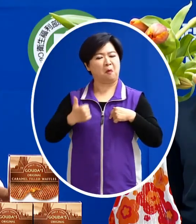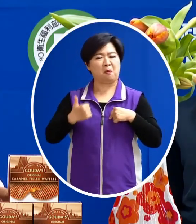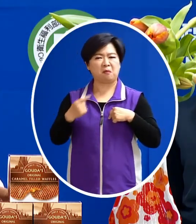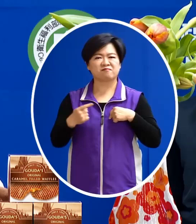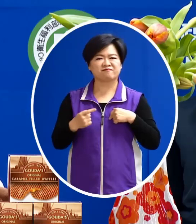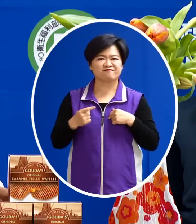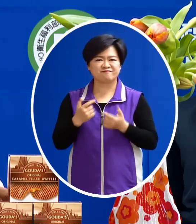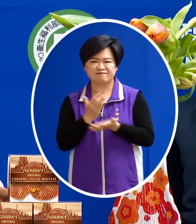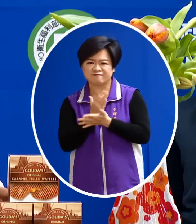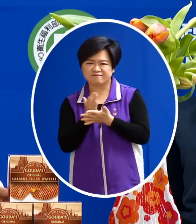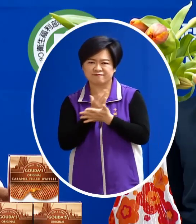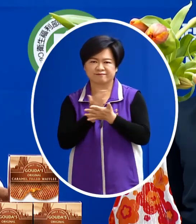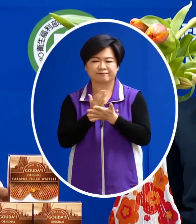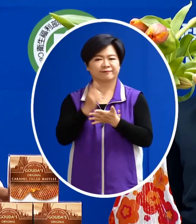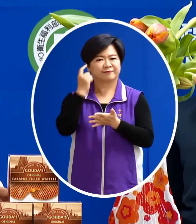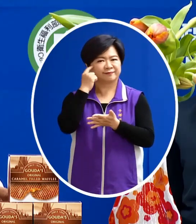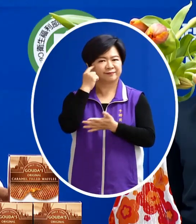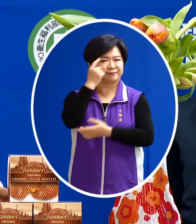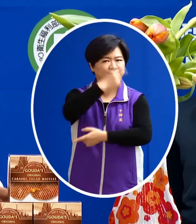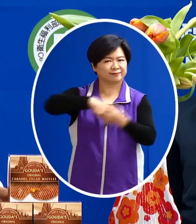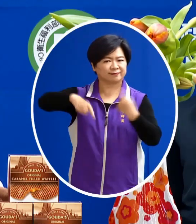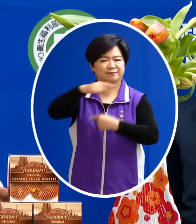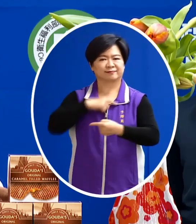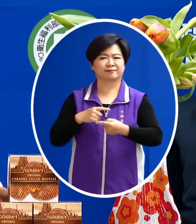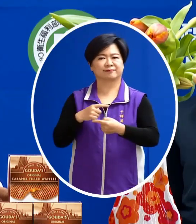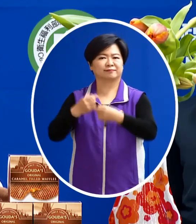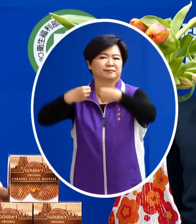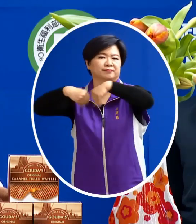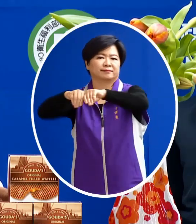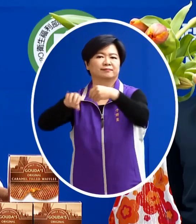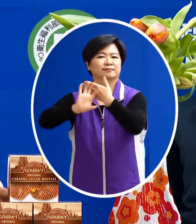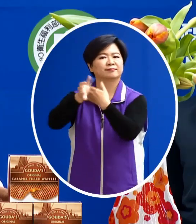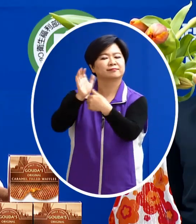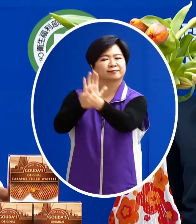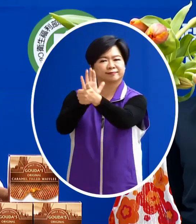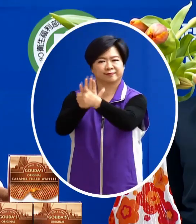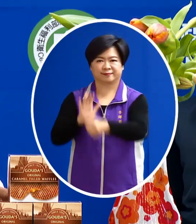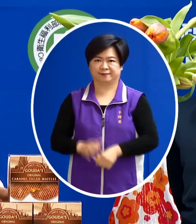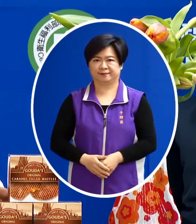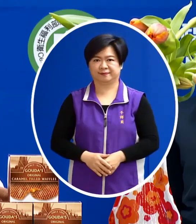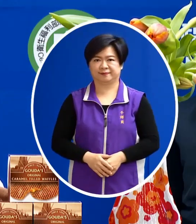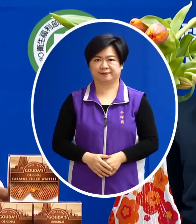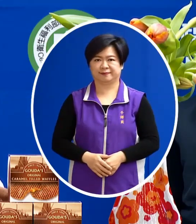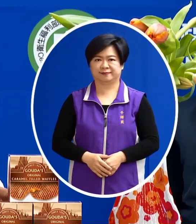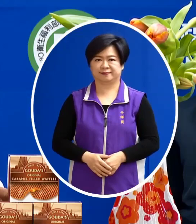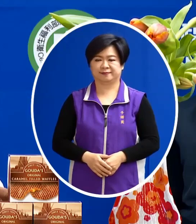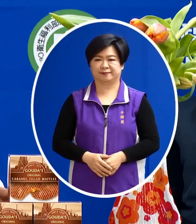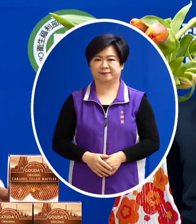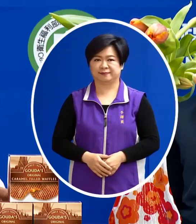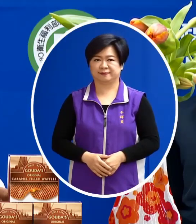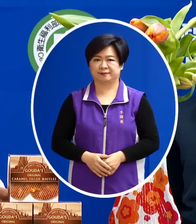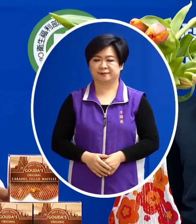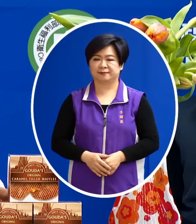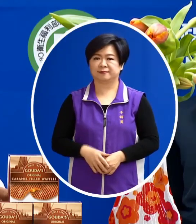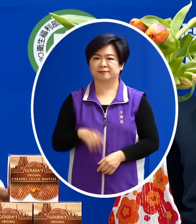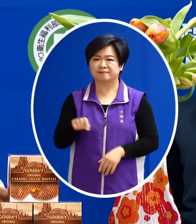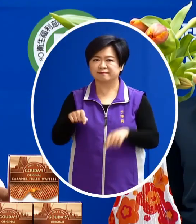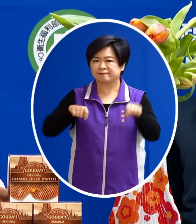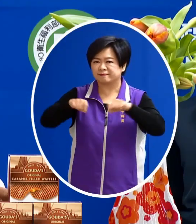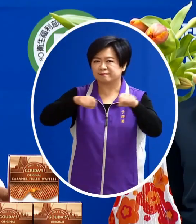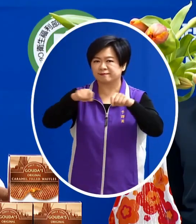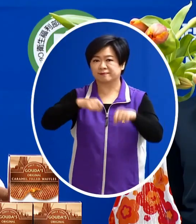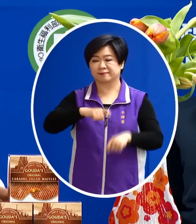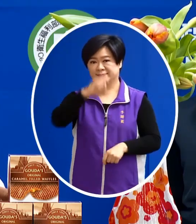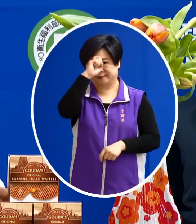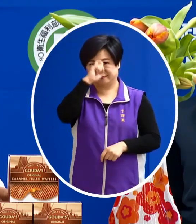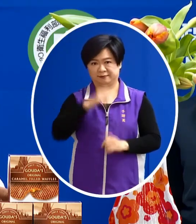のマスクを寄贈できるかを知ることができます。なお5月1日のメーデー3連休を控え、